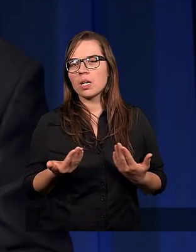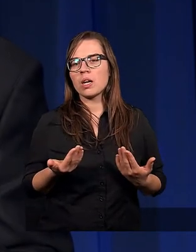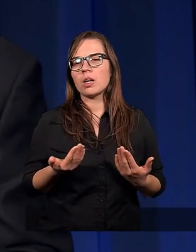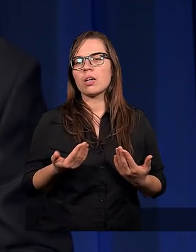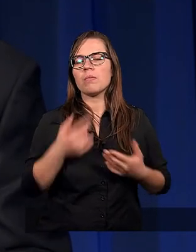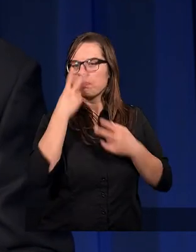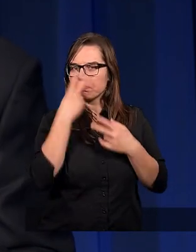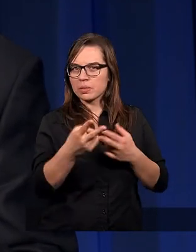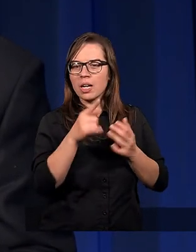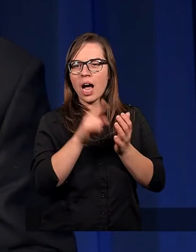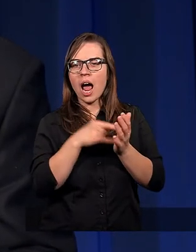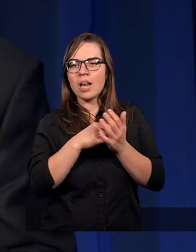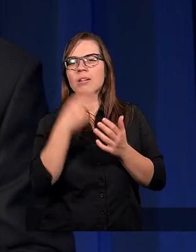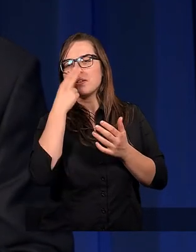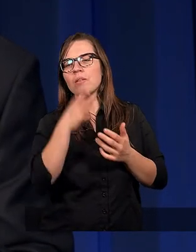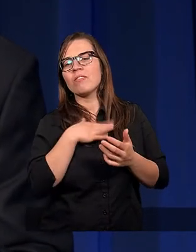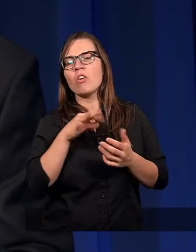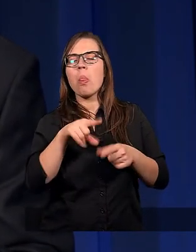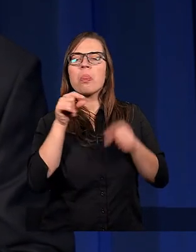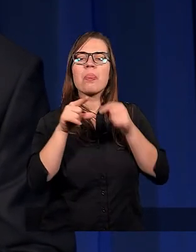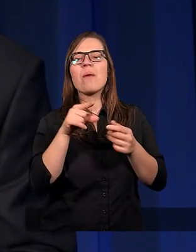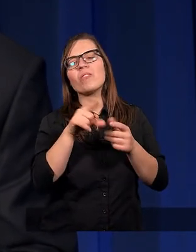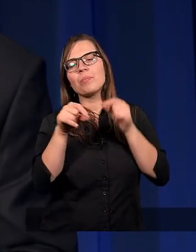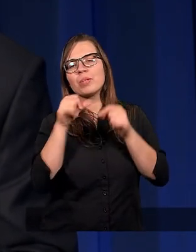Przeglądaliśmy kalendarz, mieliśmy swoje typy.